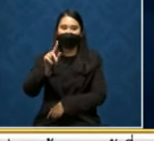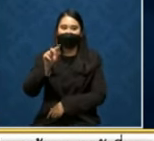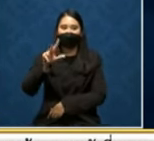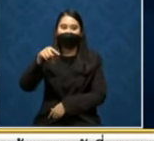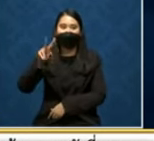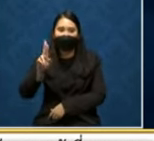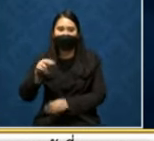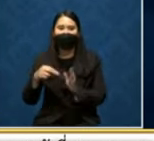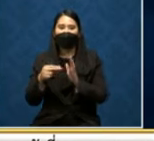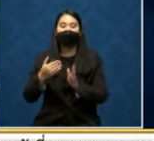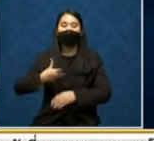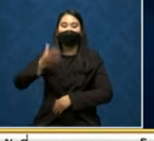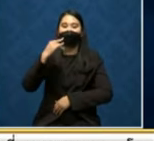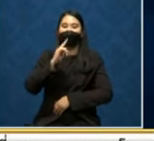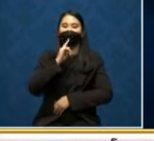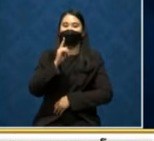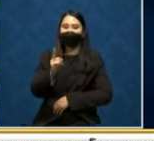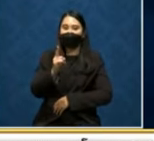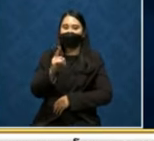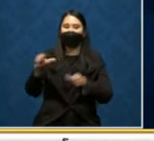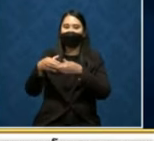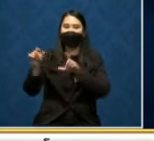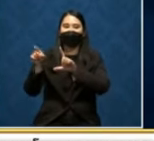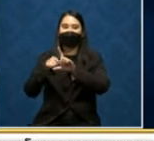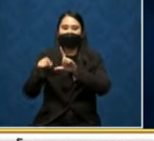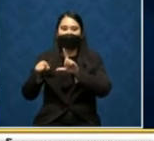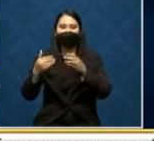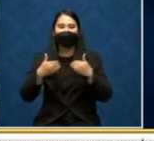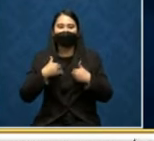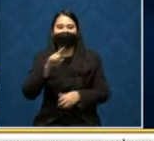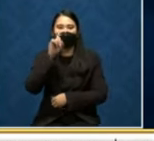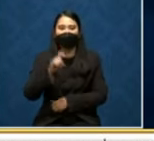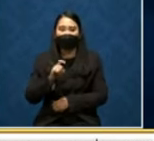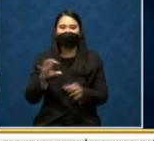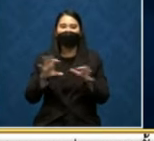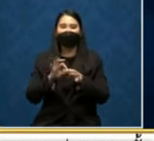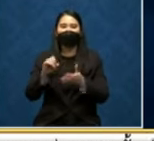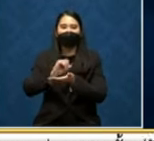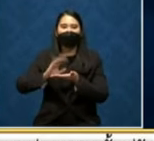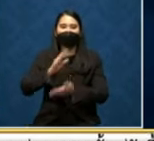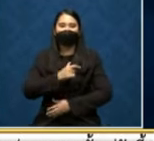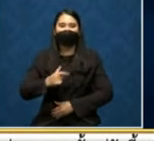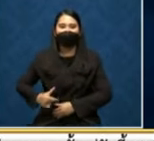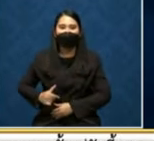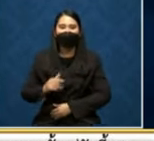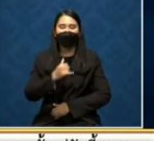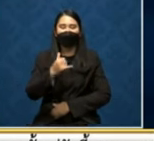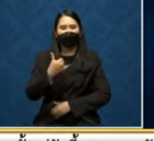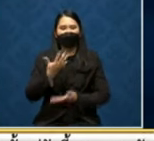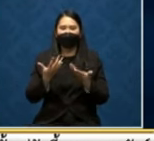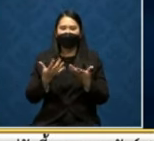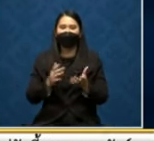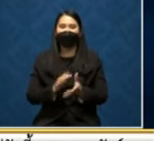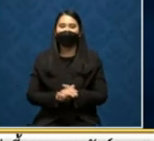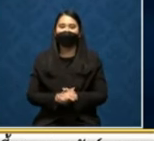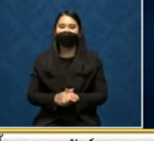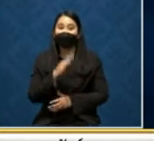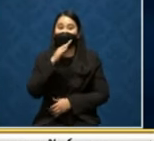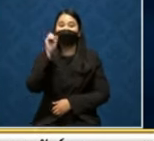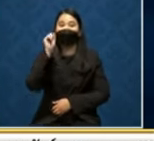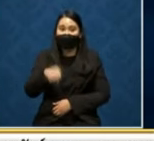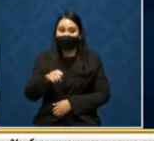กับบุคคลที่เคยฟ้องร้องพรรคอนาคตใหม่หรือบุคคลที่คอยฟ้องร้องเรื่องเกี่ยวกับสถาบันพระมหากษัตริย์หรือไม่ถ้าใช่ก็